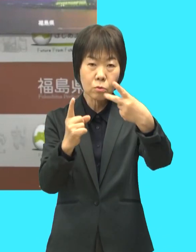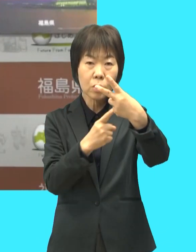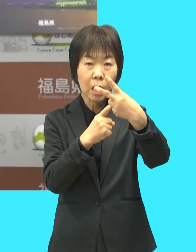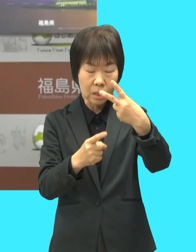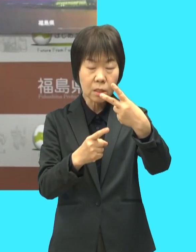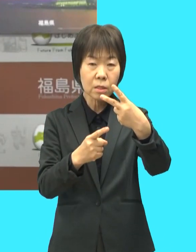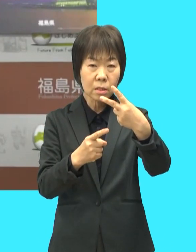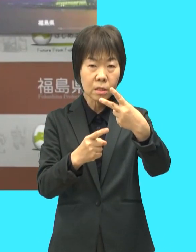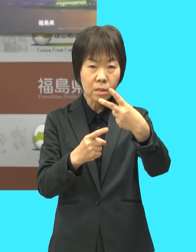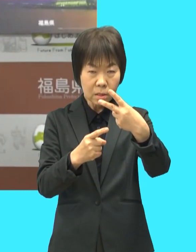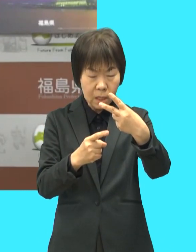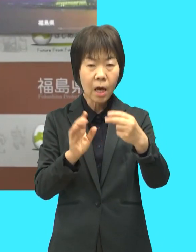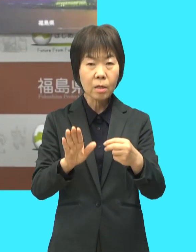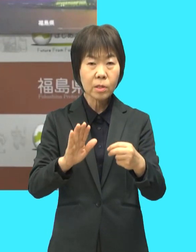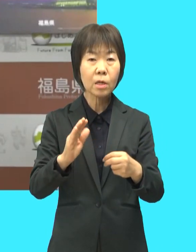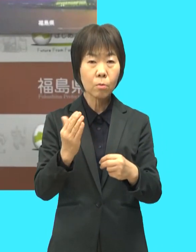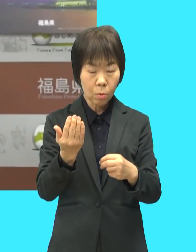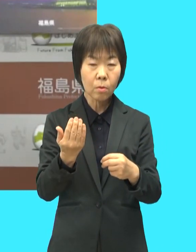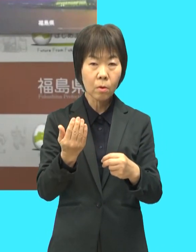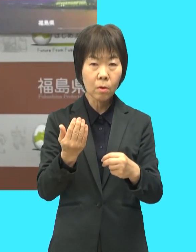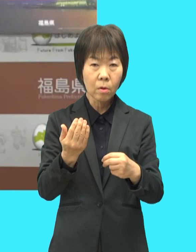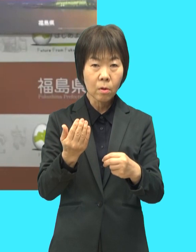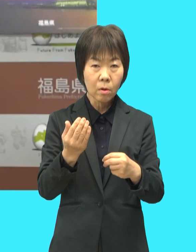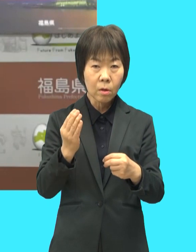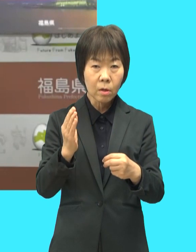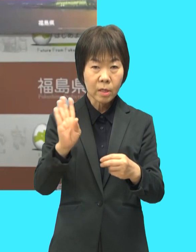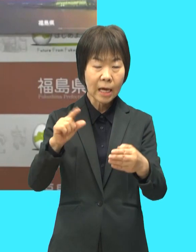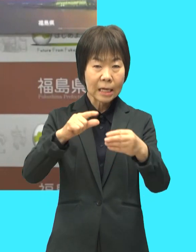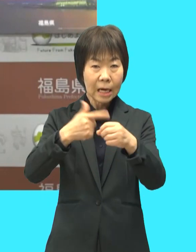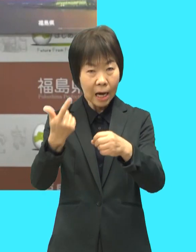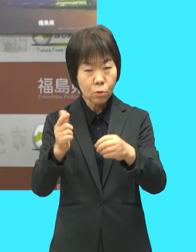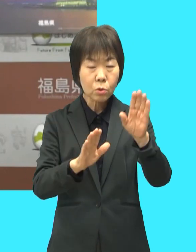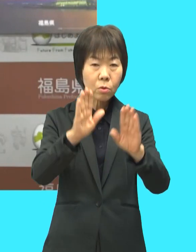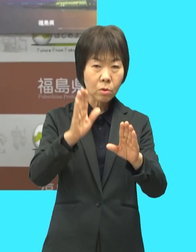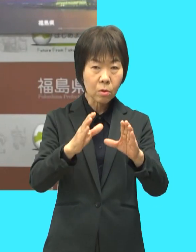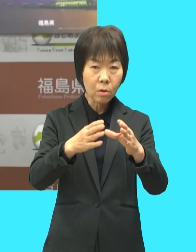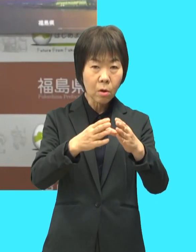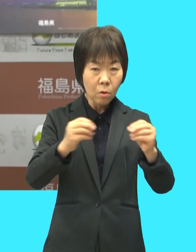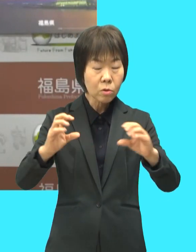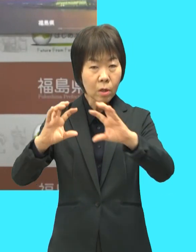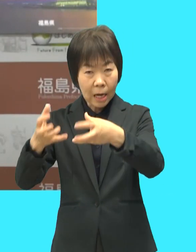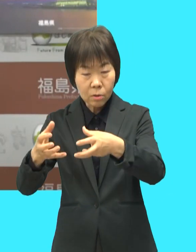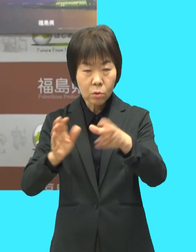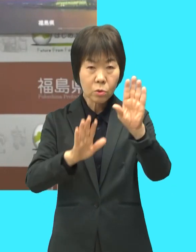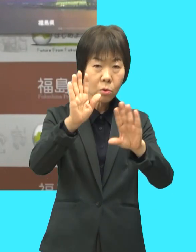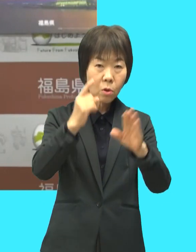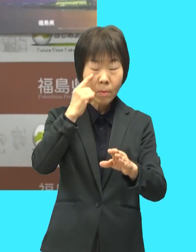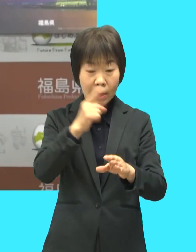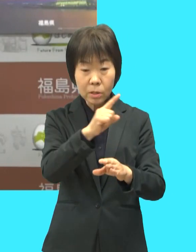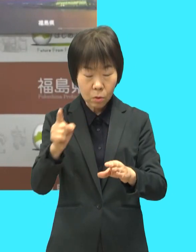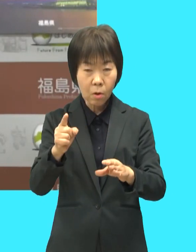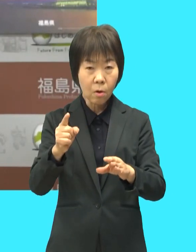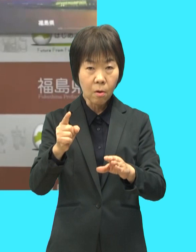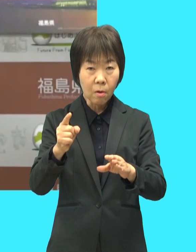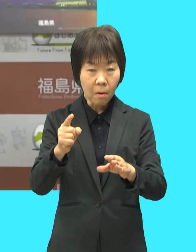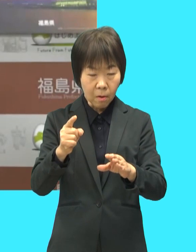で踏みとどまっておりますが、やはり県外の状況、あと国内外の状況を見ますと、非常に事